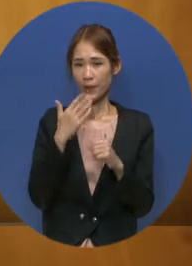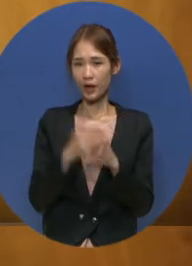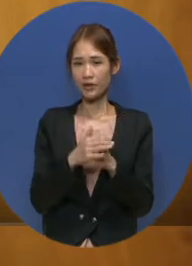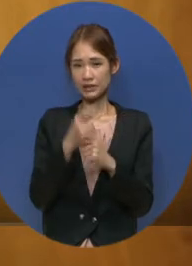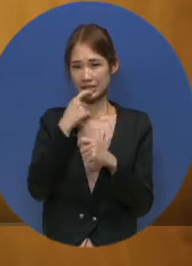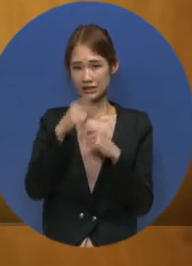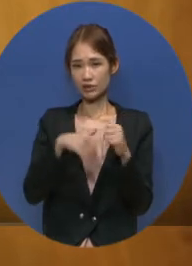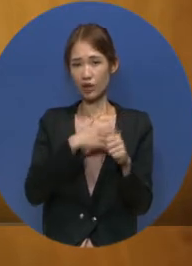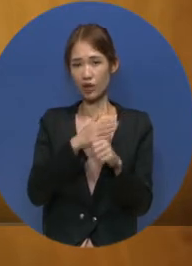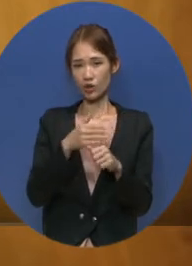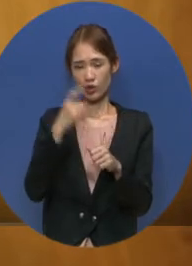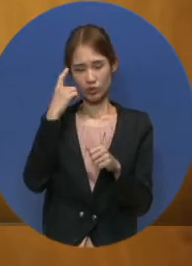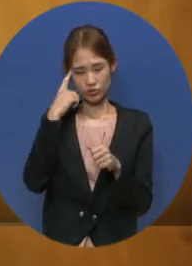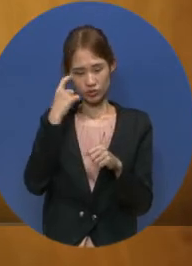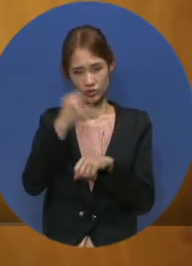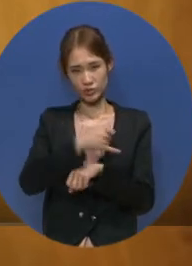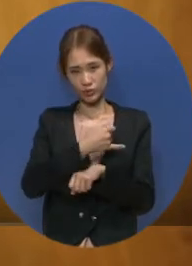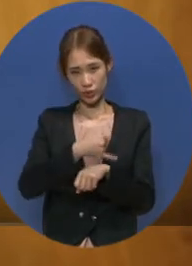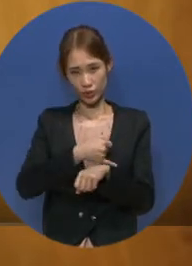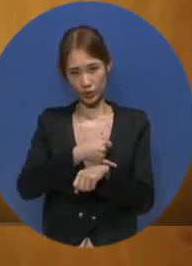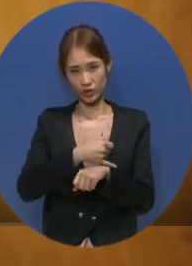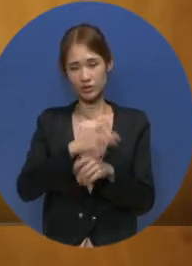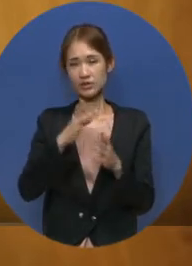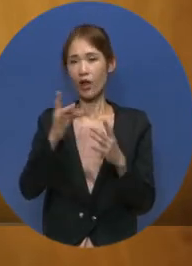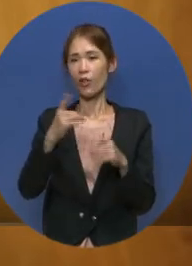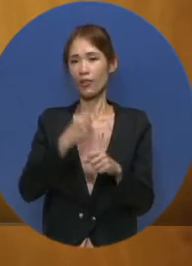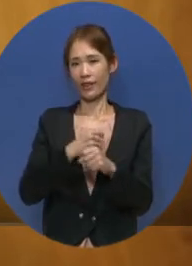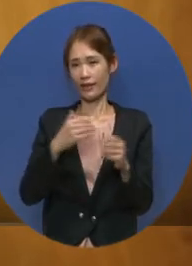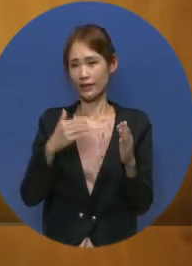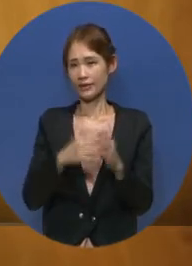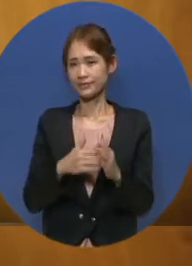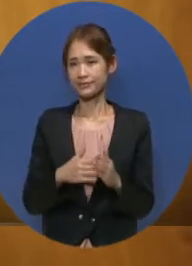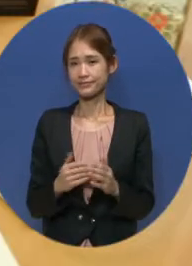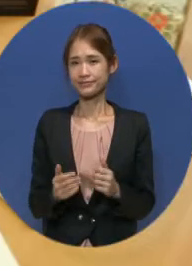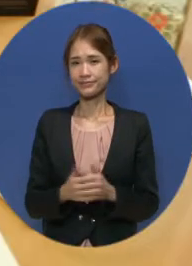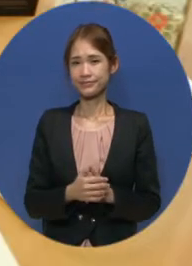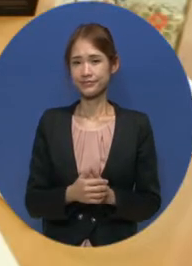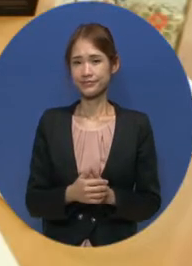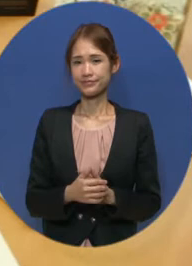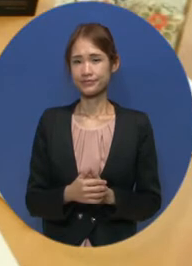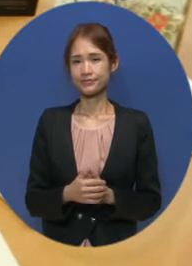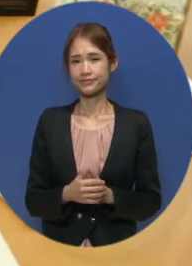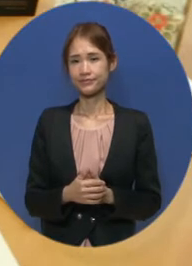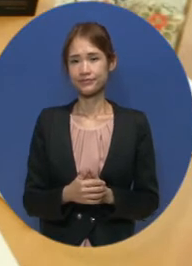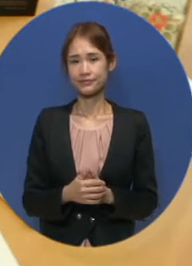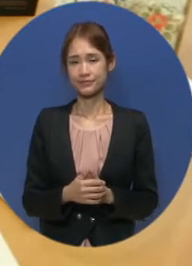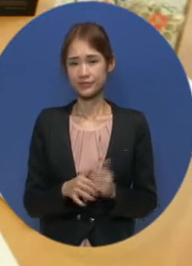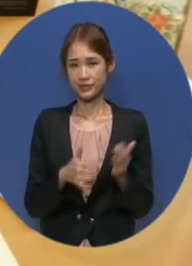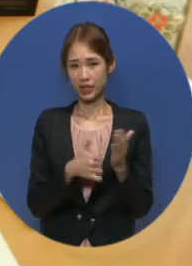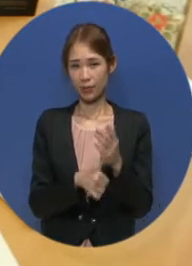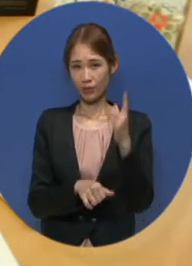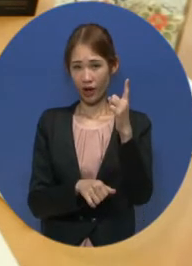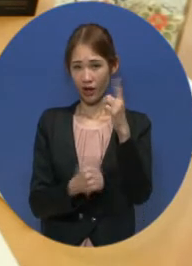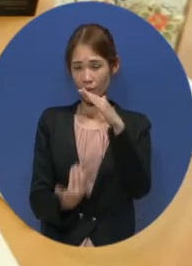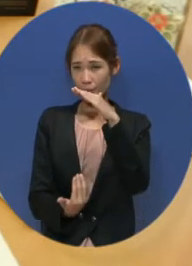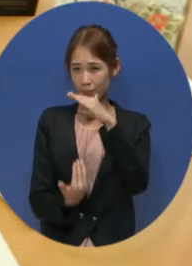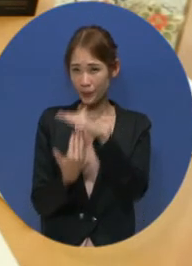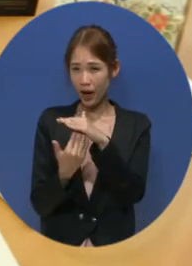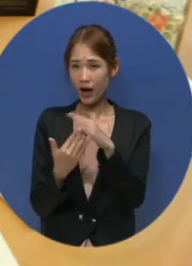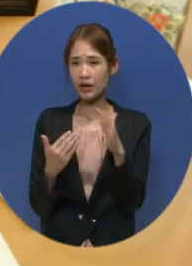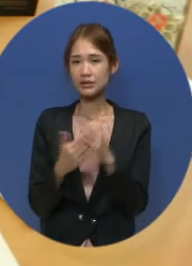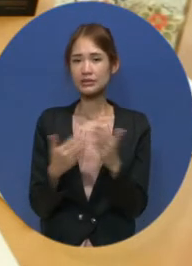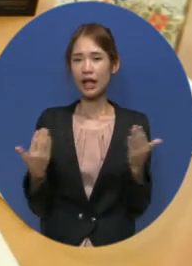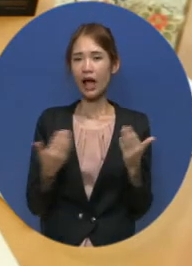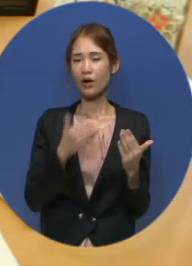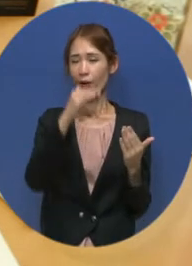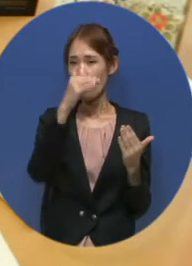소재라고 생각해서 디자인 소재로 선택을 했습니다. 네. 그럼 제품 하나가 완성되기까지 작업 네.